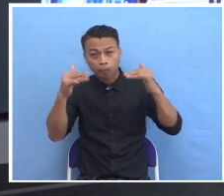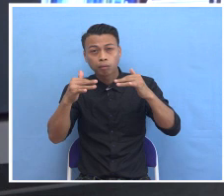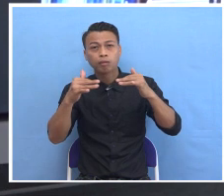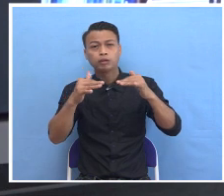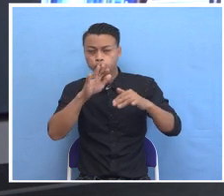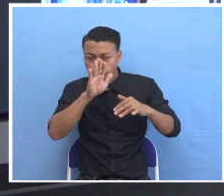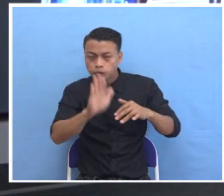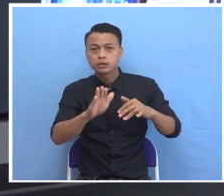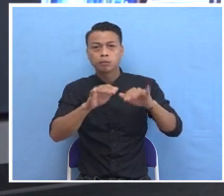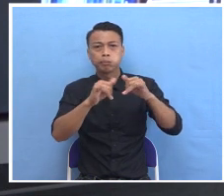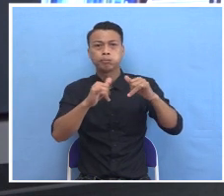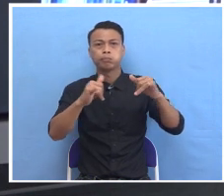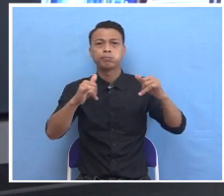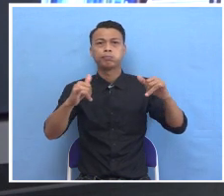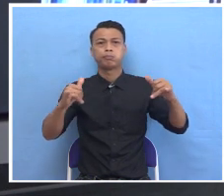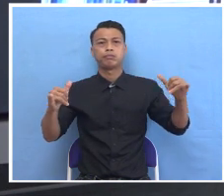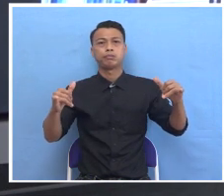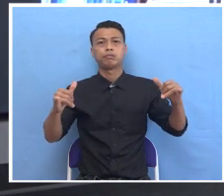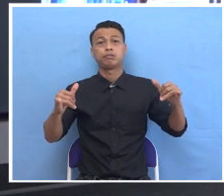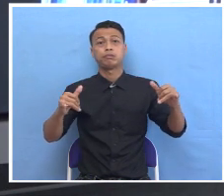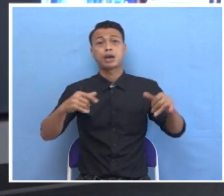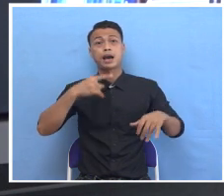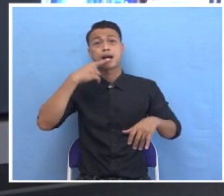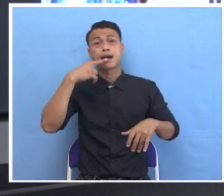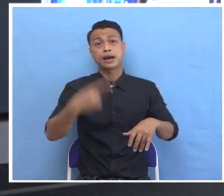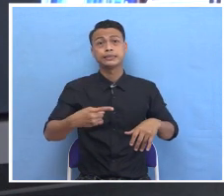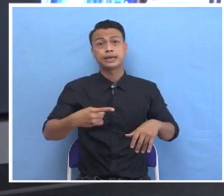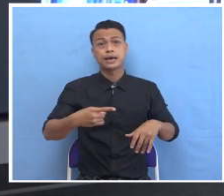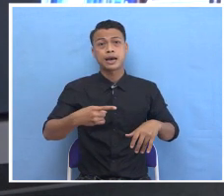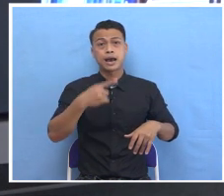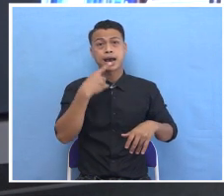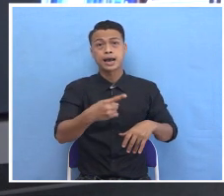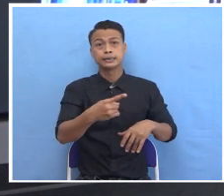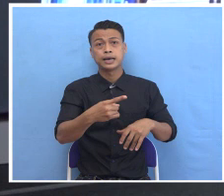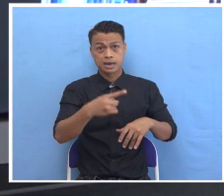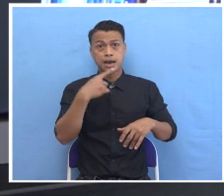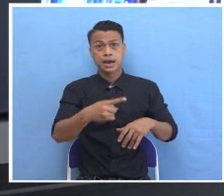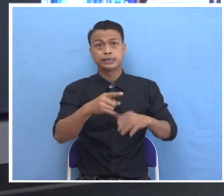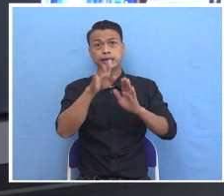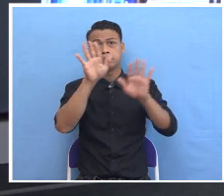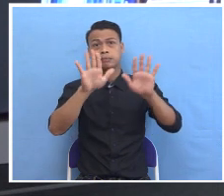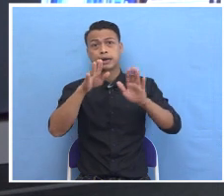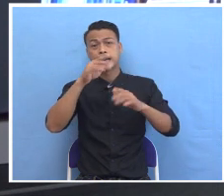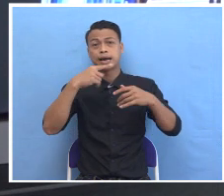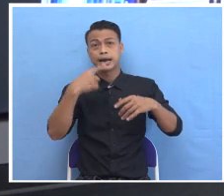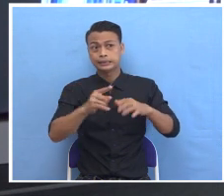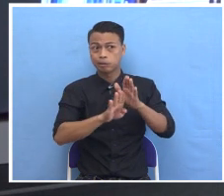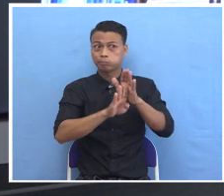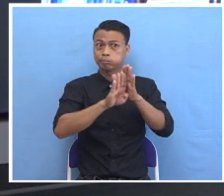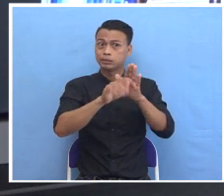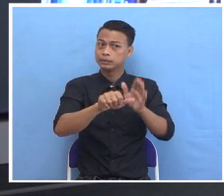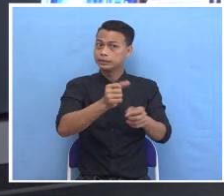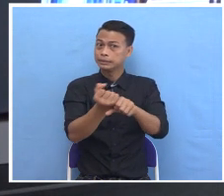ကျယ်လီချင်းကျလာမယ်ဆက်အနာရှင်စနစ်ရဲ့အတွက်ဒီကံဒီကံလေးတွေအများအားပံ့ပိုးပေးနေလိမ့်မယ်ဒီဘက်တိုင်းရင်းသားလူထုကလည်း radical ဆန်လာ